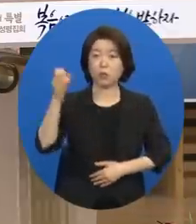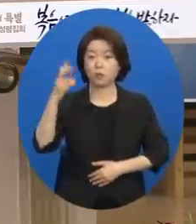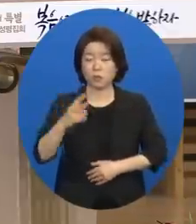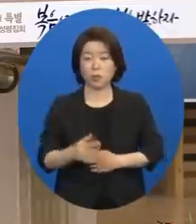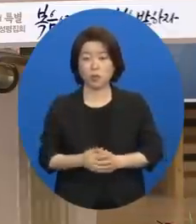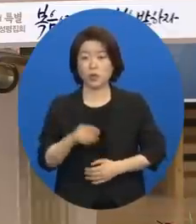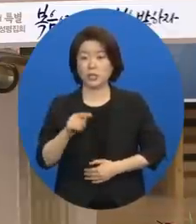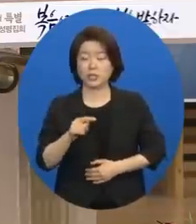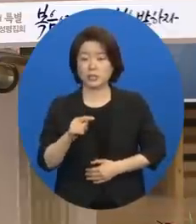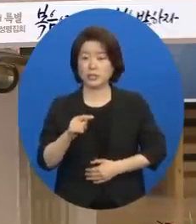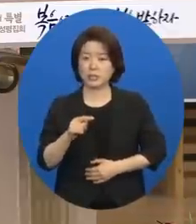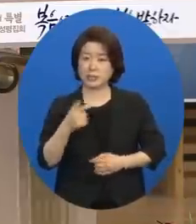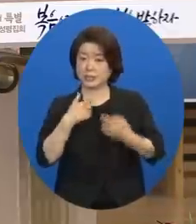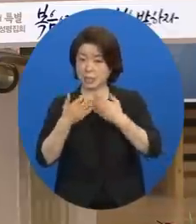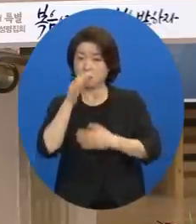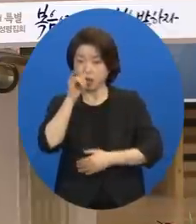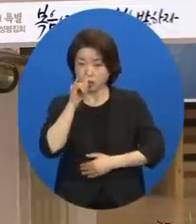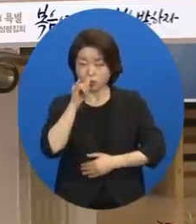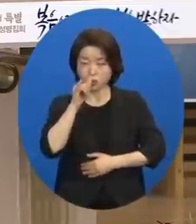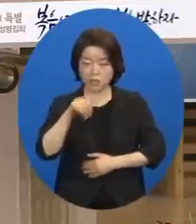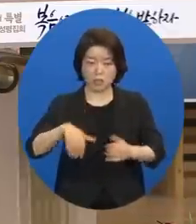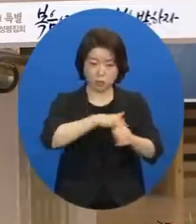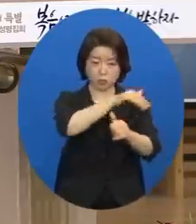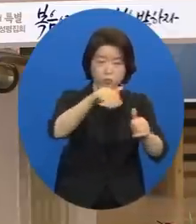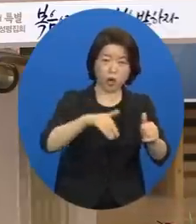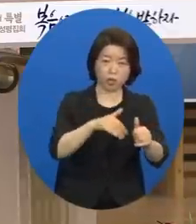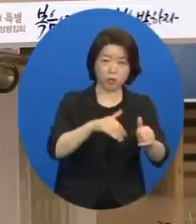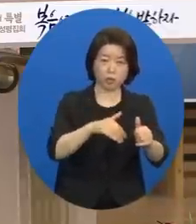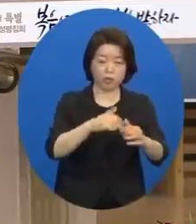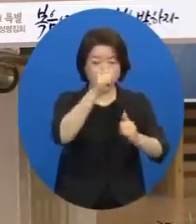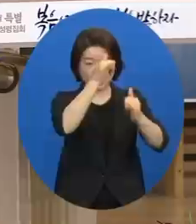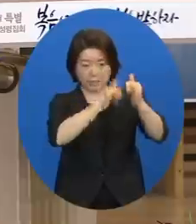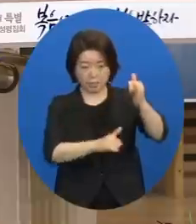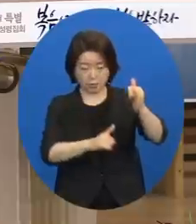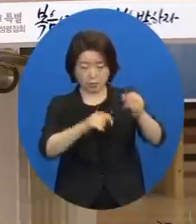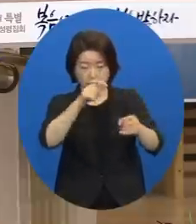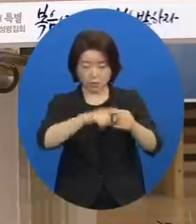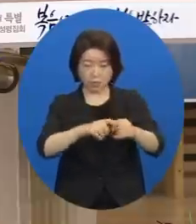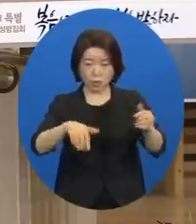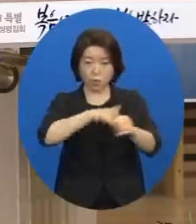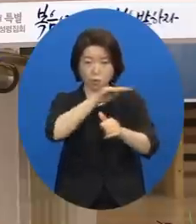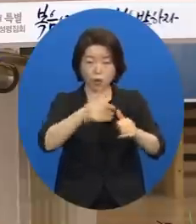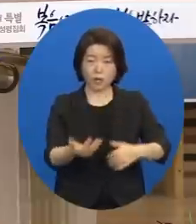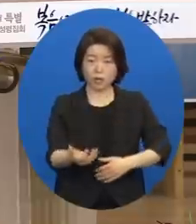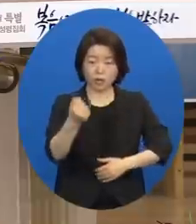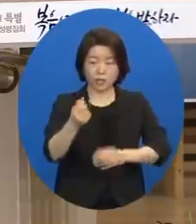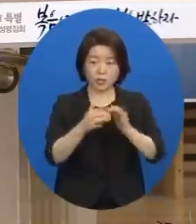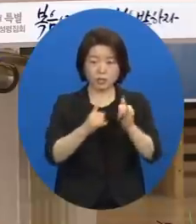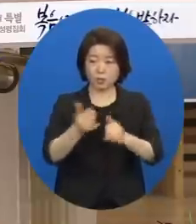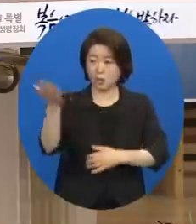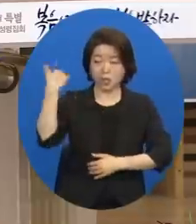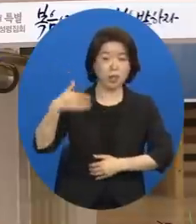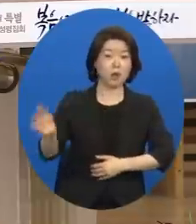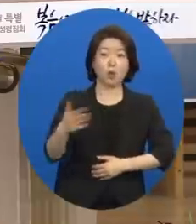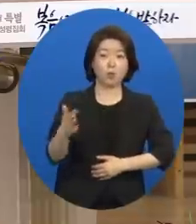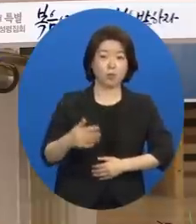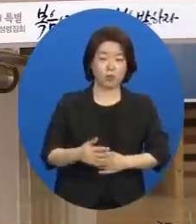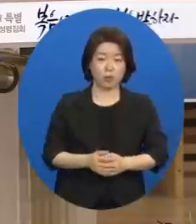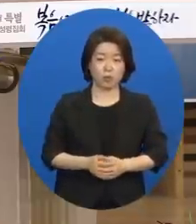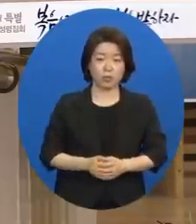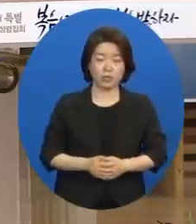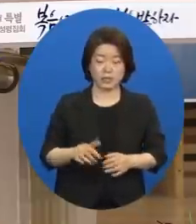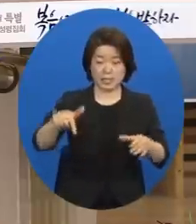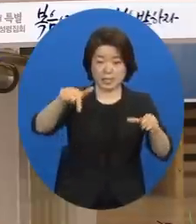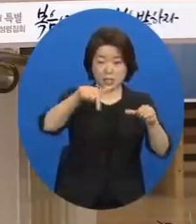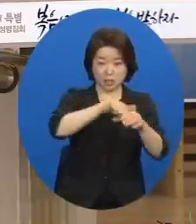그 체험할 수 있는 이 환경을 역사적 환경을 가진 시대의 사람들이 없었습니다. 기독교 2000년